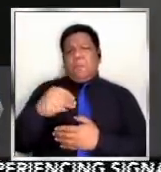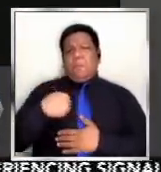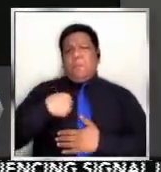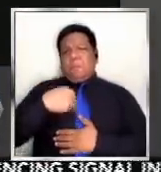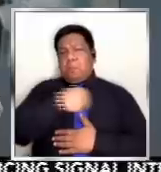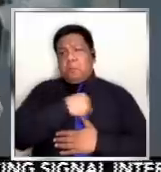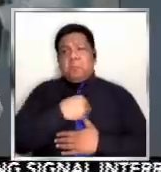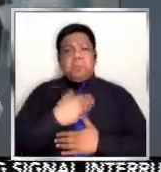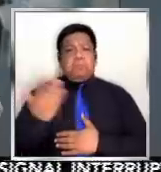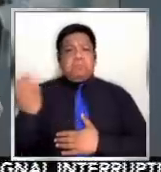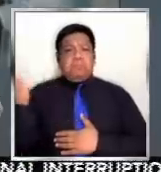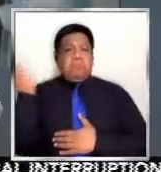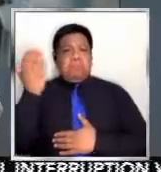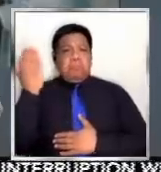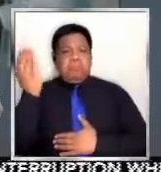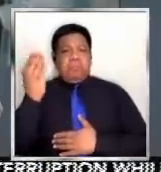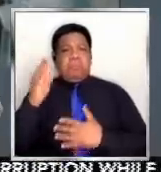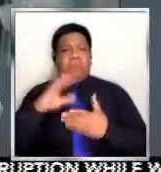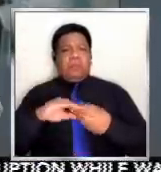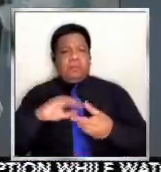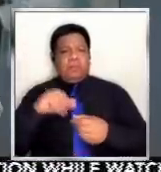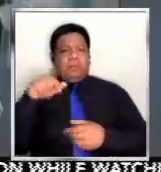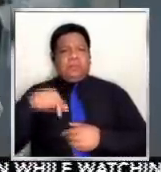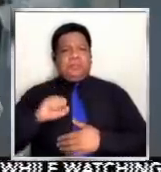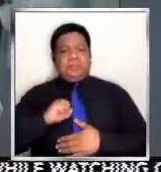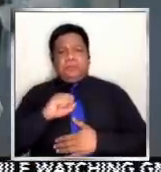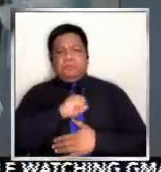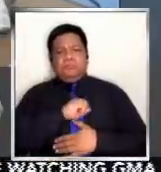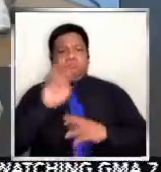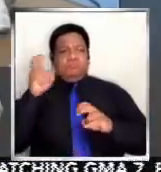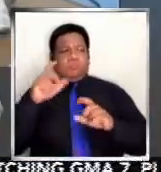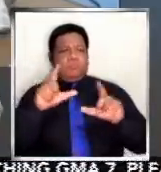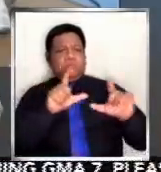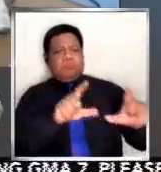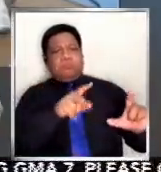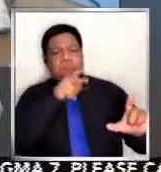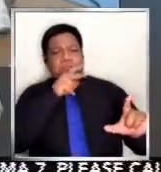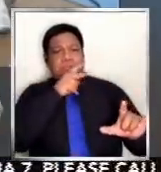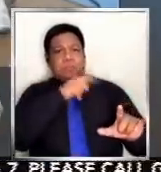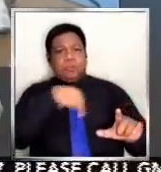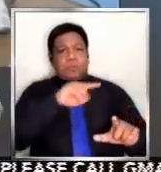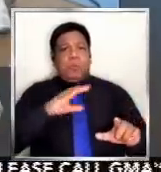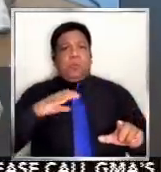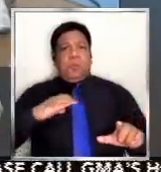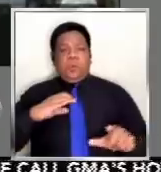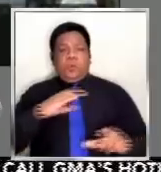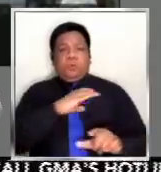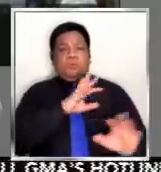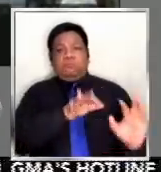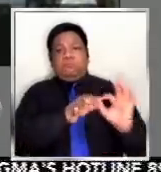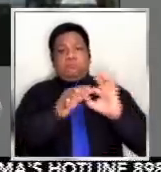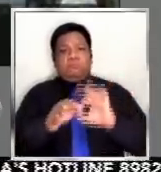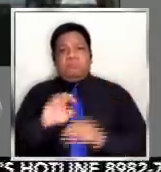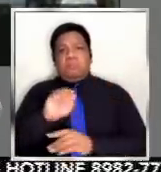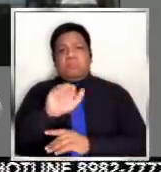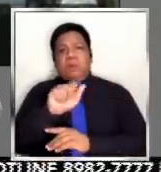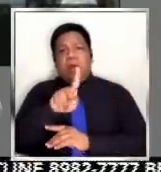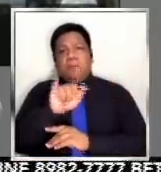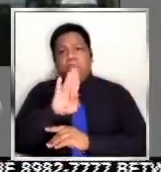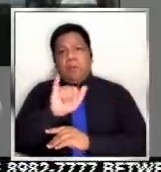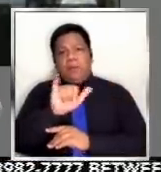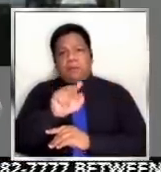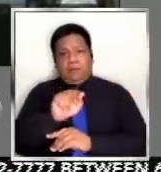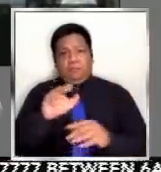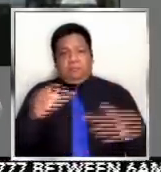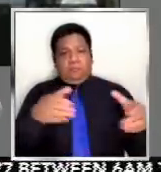ng testimonya sa Senate hearing tungkol sa red tagging ng mga kongresistang kabilang sa Makabayan Block. Walang ipinanganak na